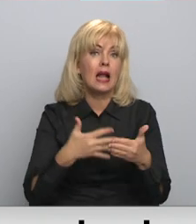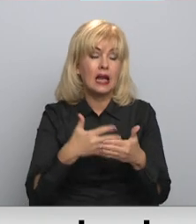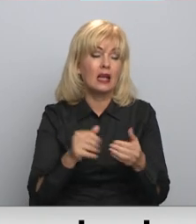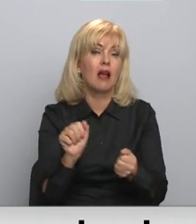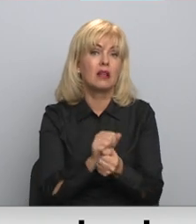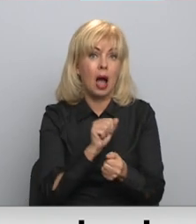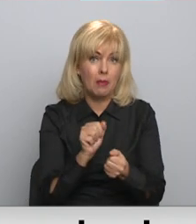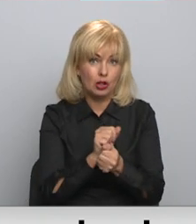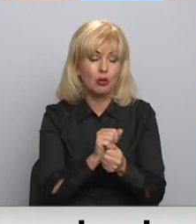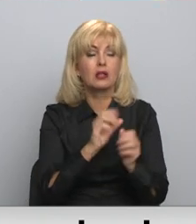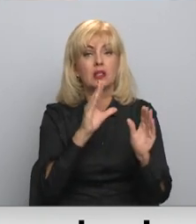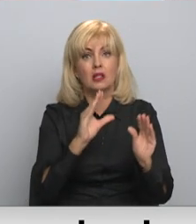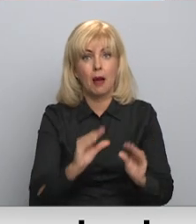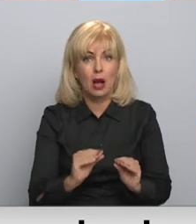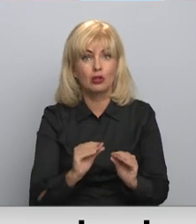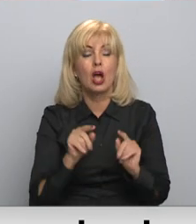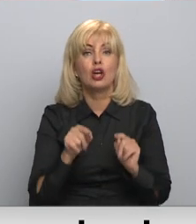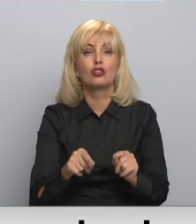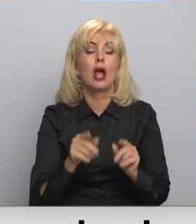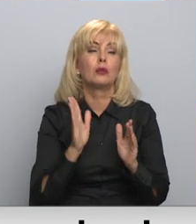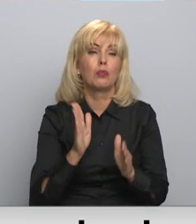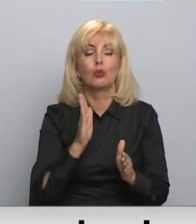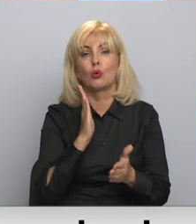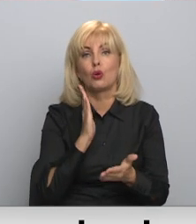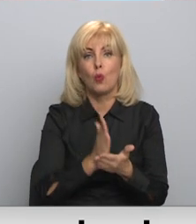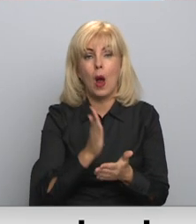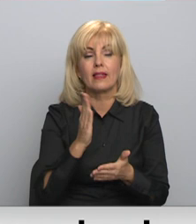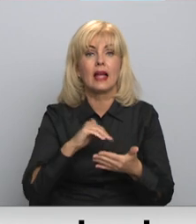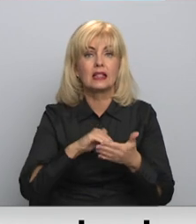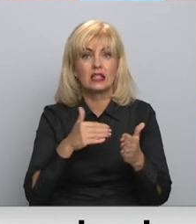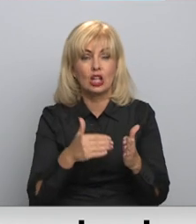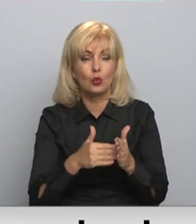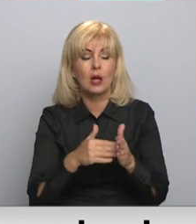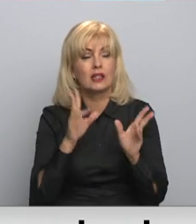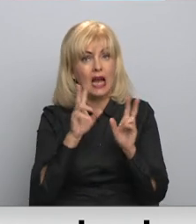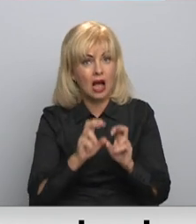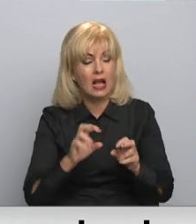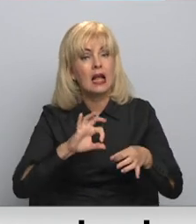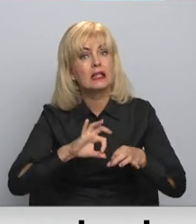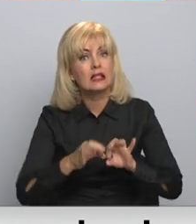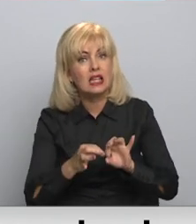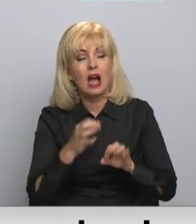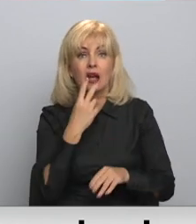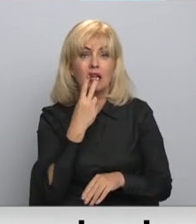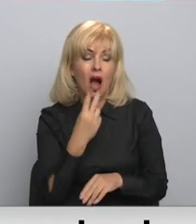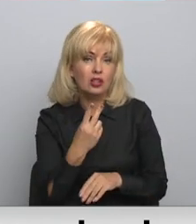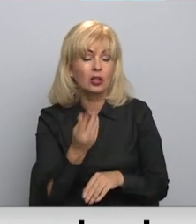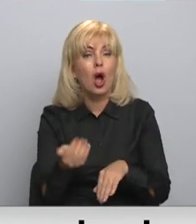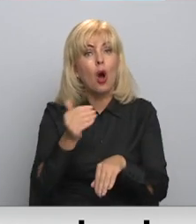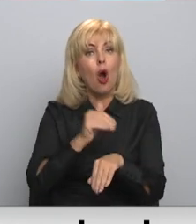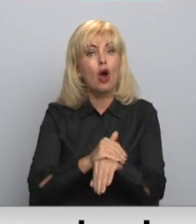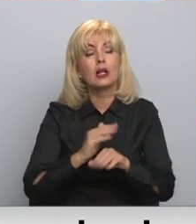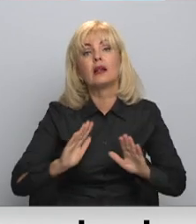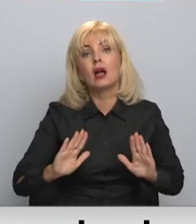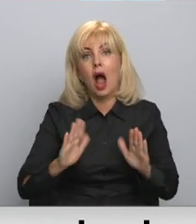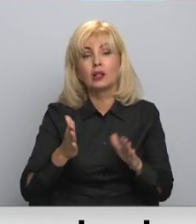dabiski arī samazināsies. Šeit būtu noteikti situācija jāpanalizē sīkāk un jāskatās šie konkrētie